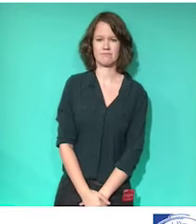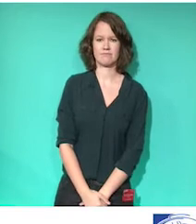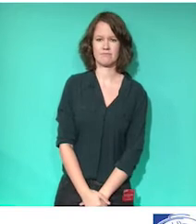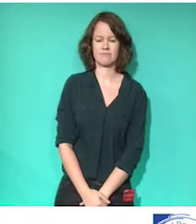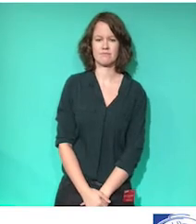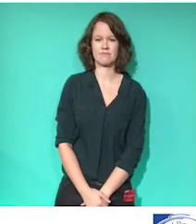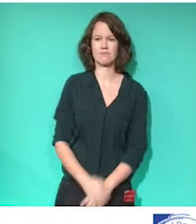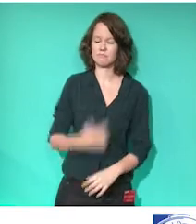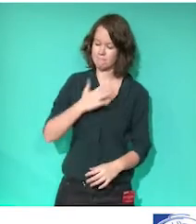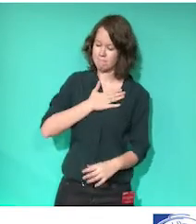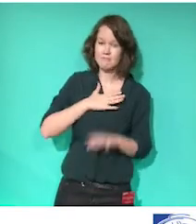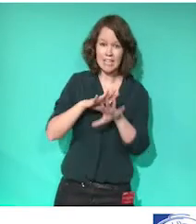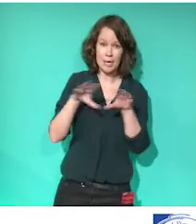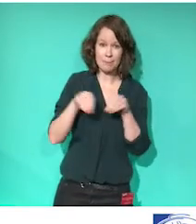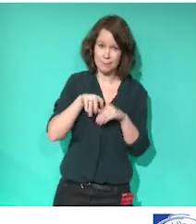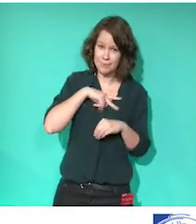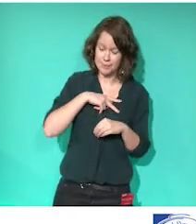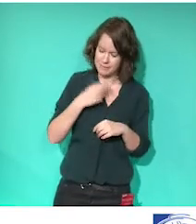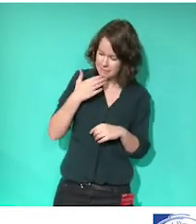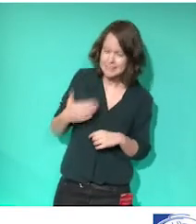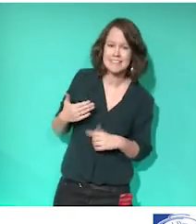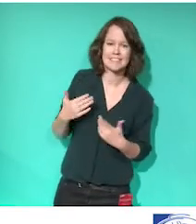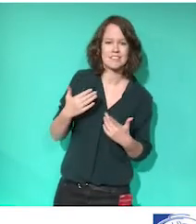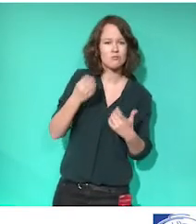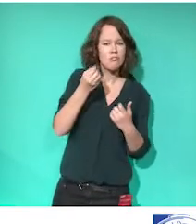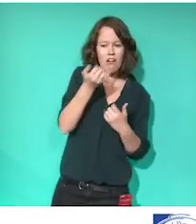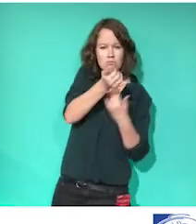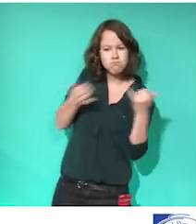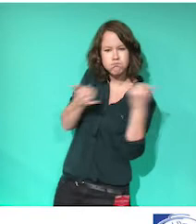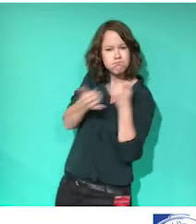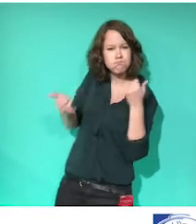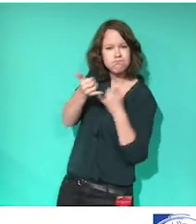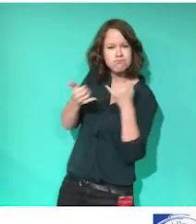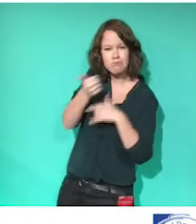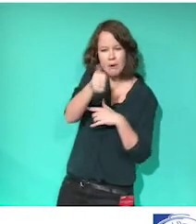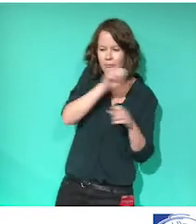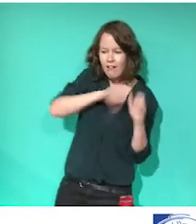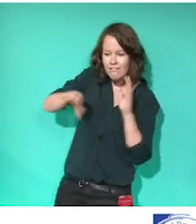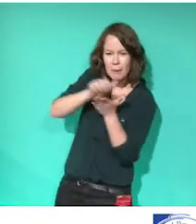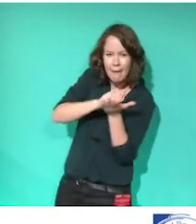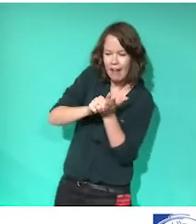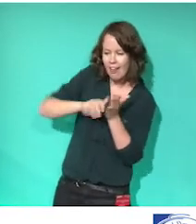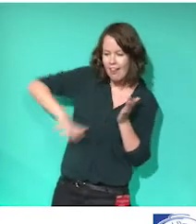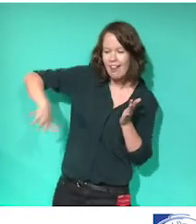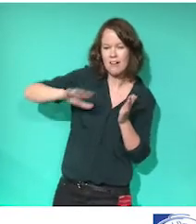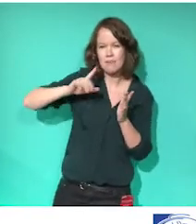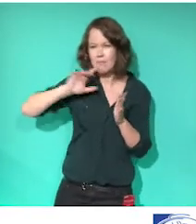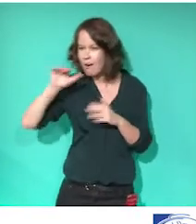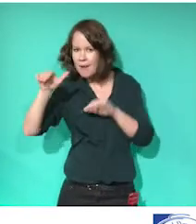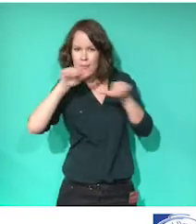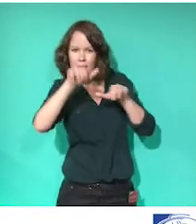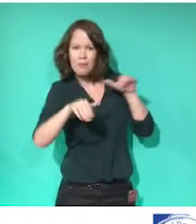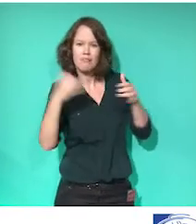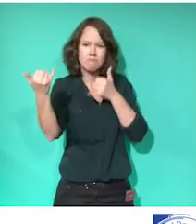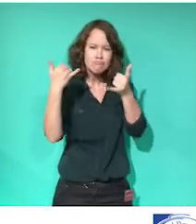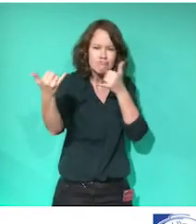À toute mon équipe, vous les avez toujours eues au téléphone, vous les avez vues, elles vous ont accompagnées,